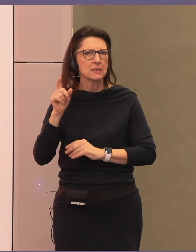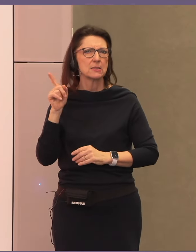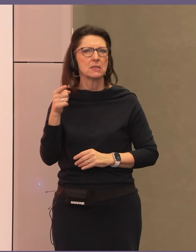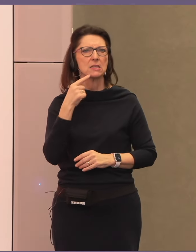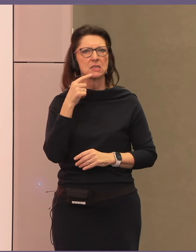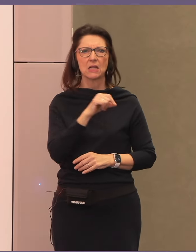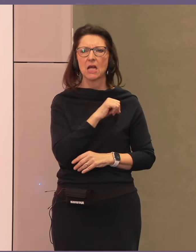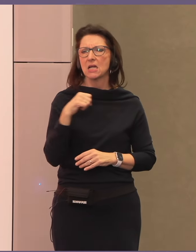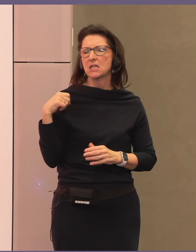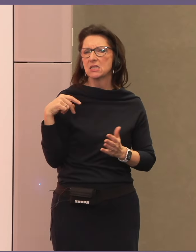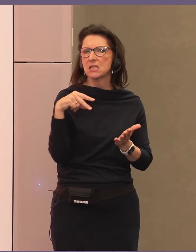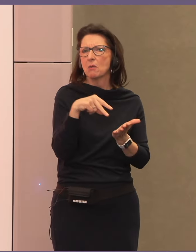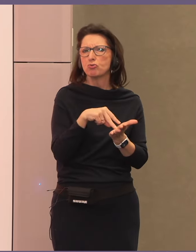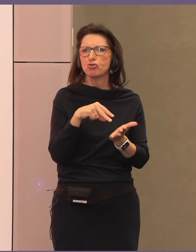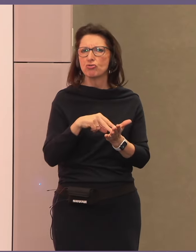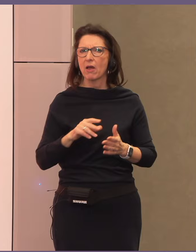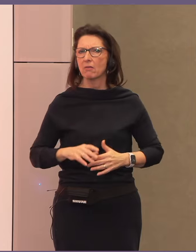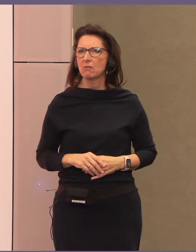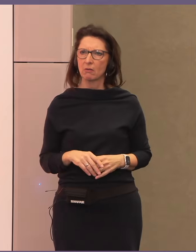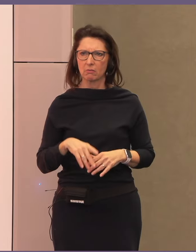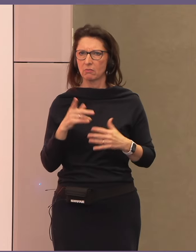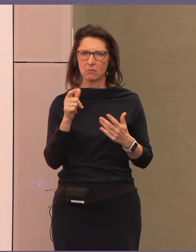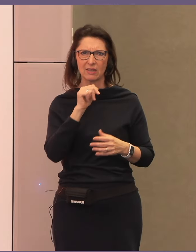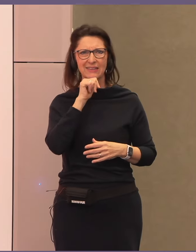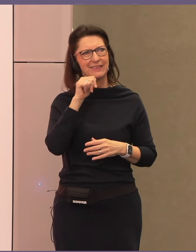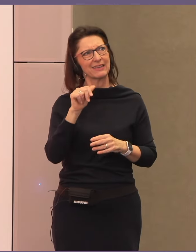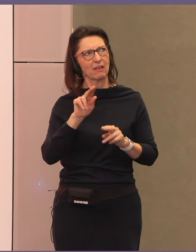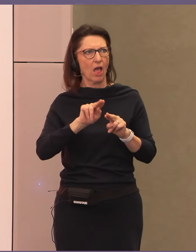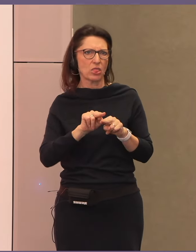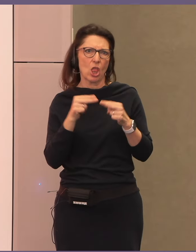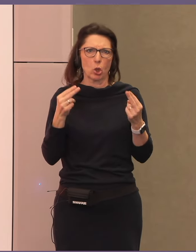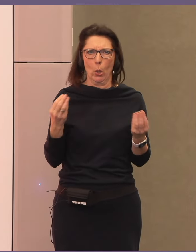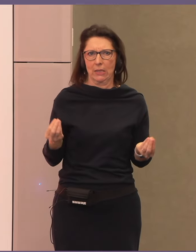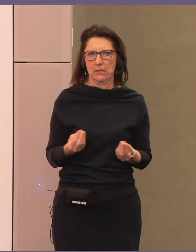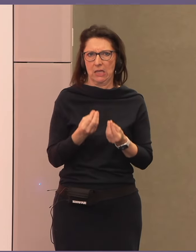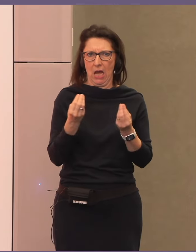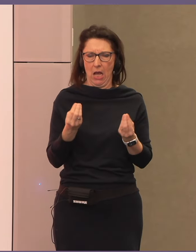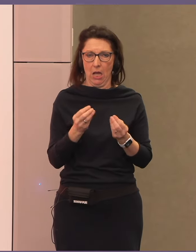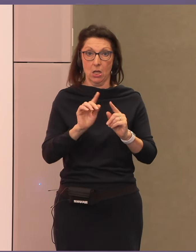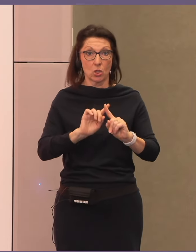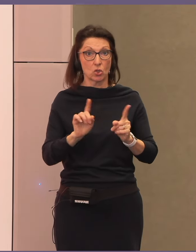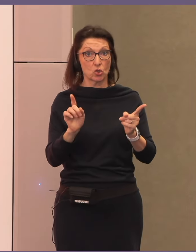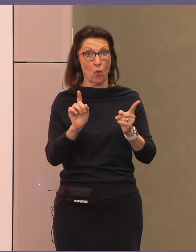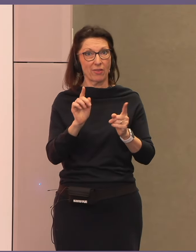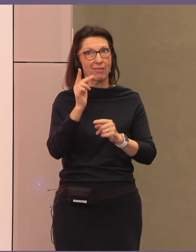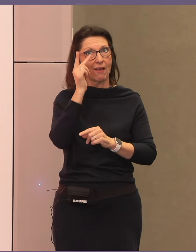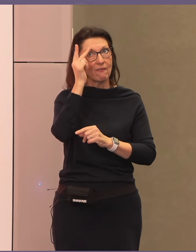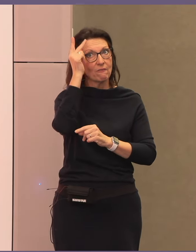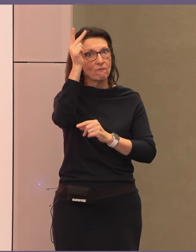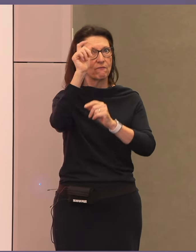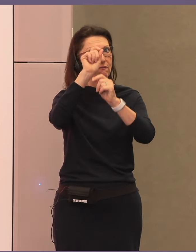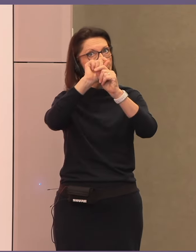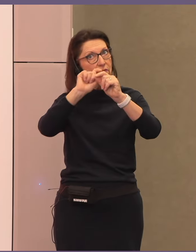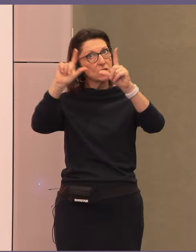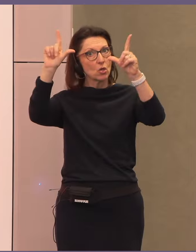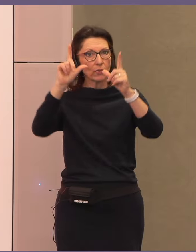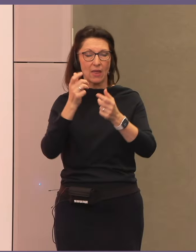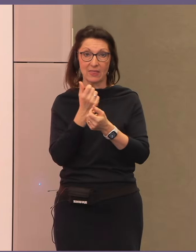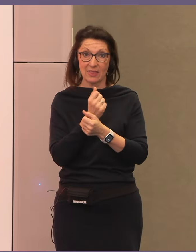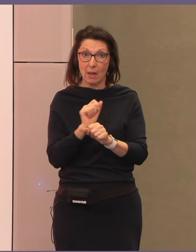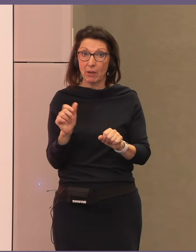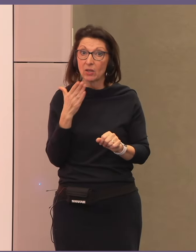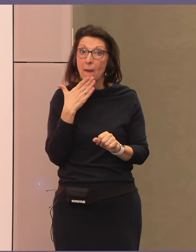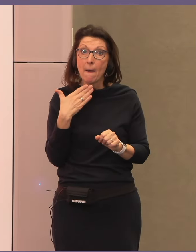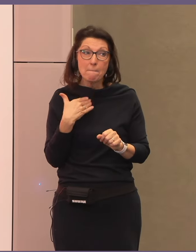kein natürlicher menschlicher Zustand ist, sondern die Vision und das Ziel einer fürsorglichen Demokratie.